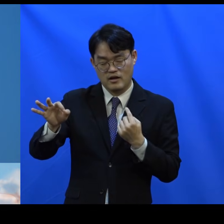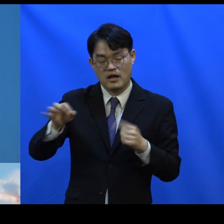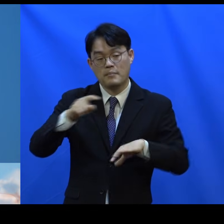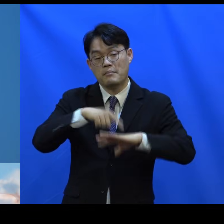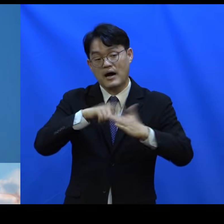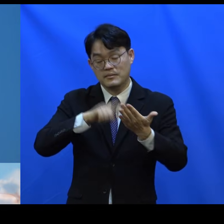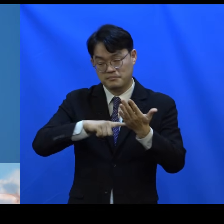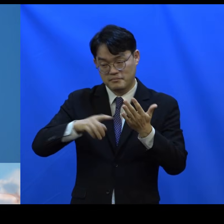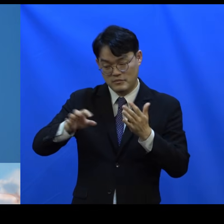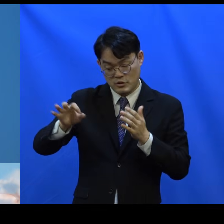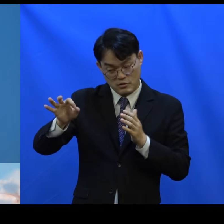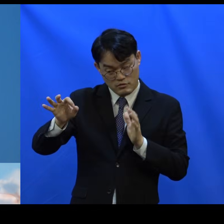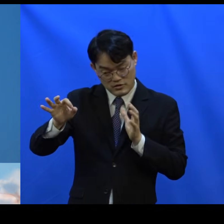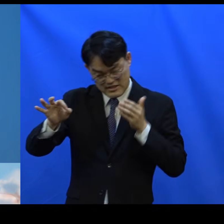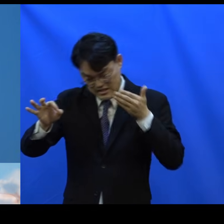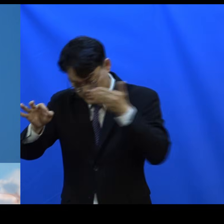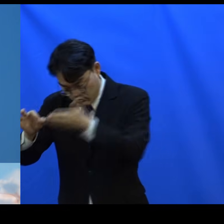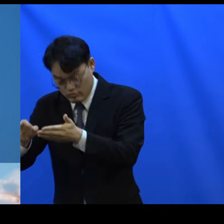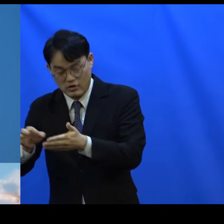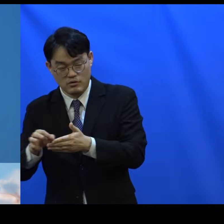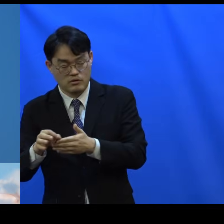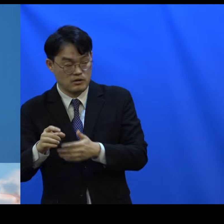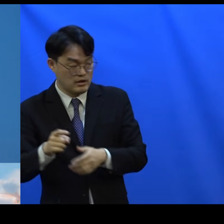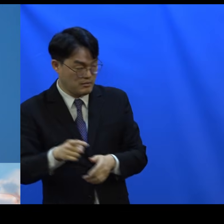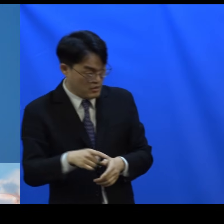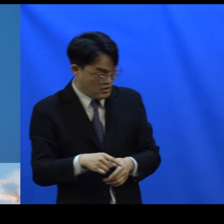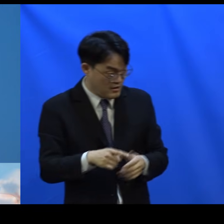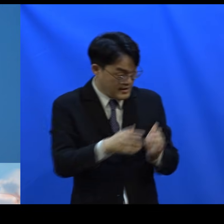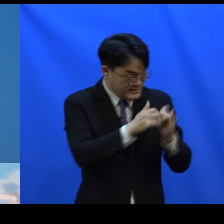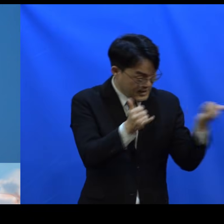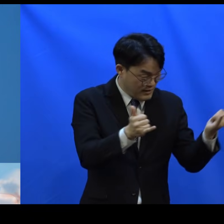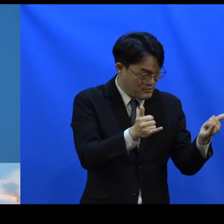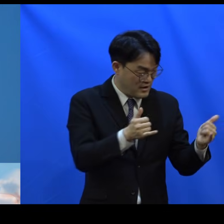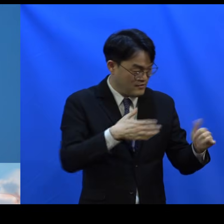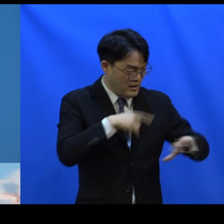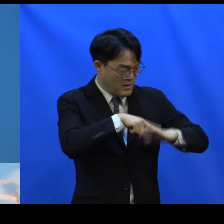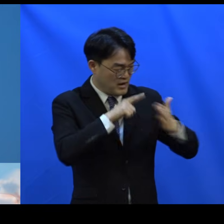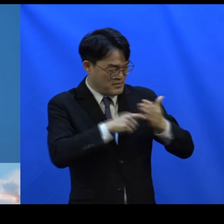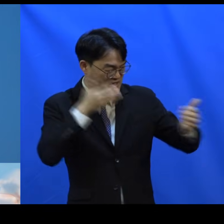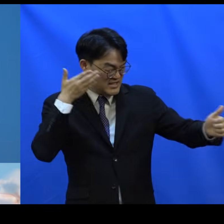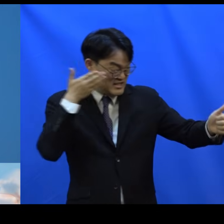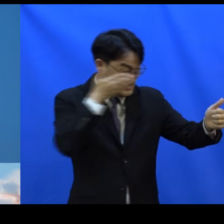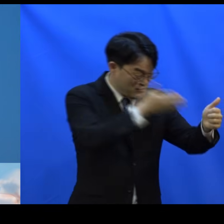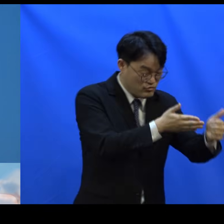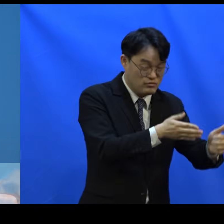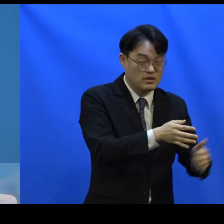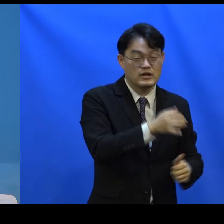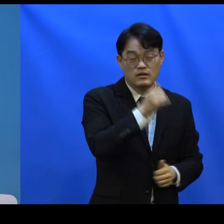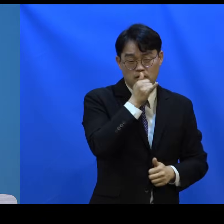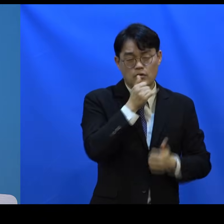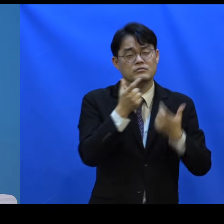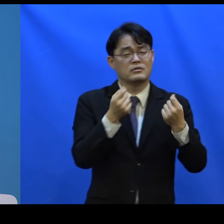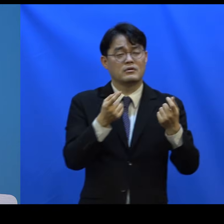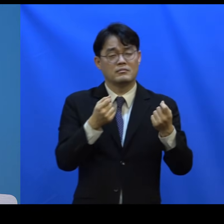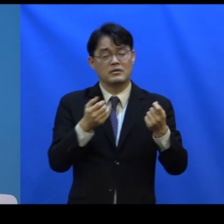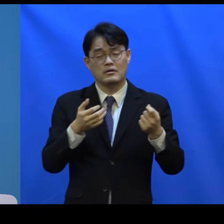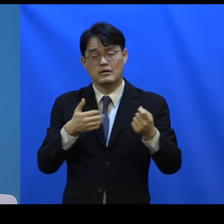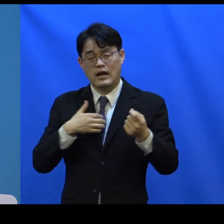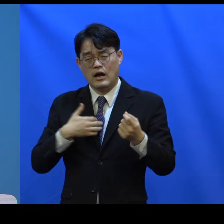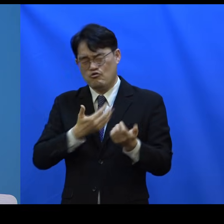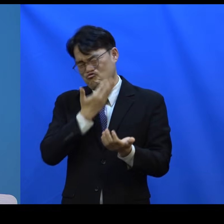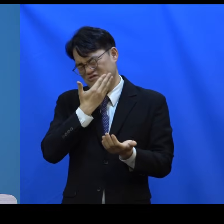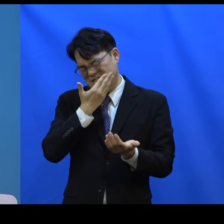하는 거죠. 거기에 몰두하고 거기에 신경 쓰이고 늘 그걸 묵상하고.